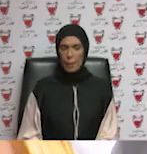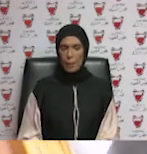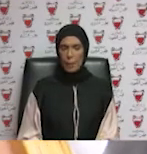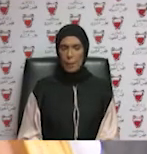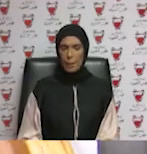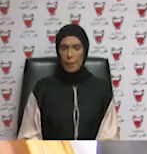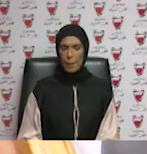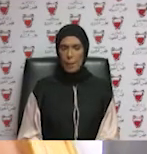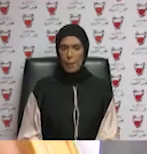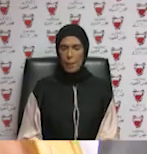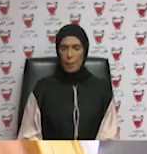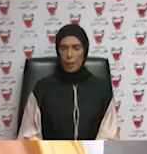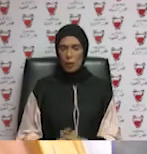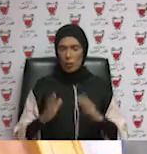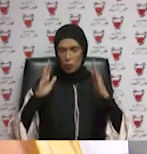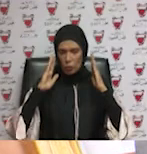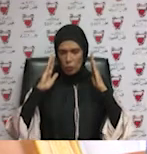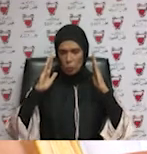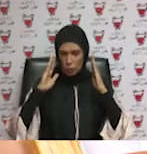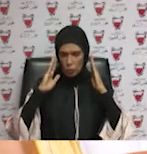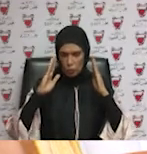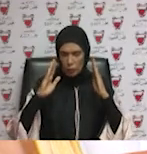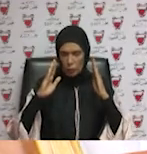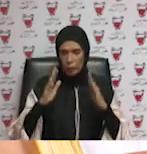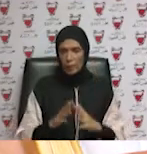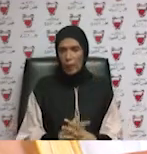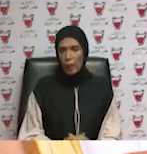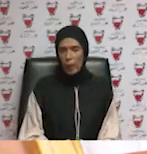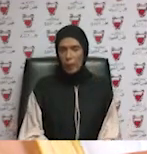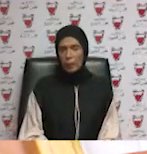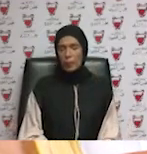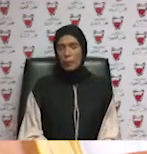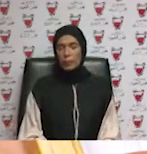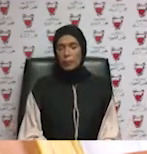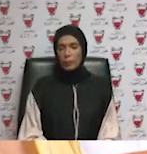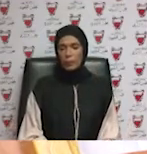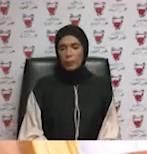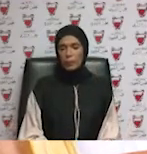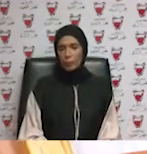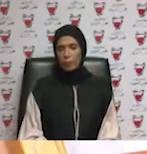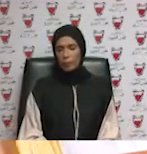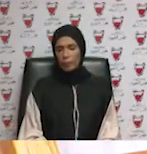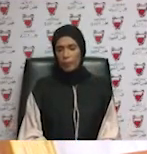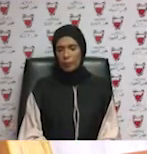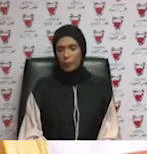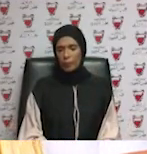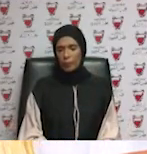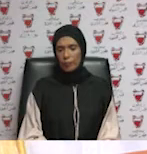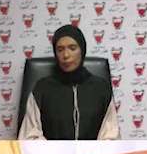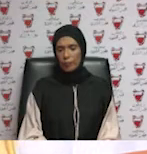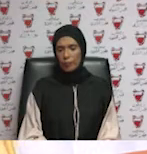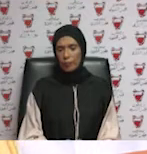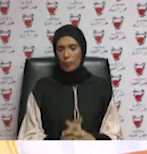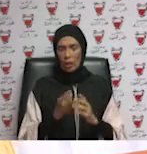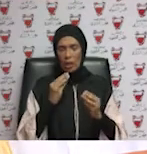الأخوان على ملاحظتهم، أشكر الأخت الدكتورة جهاد على ما تفضلت به بالنسبة إلى